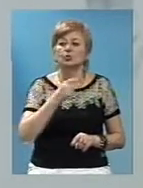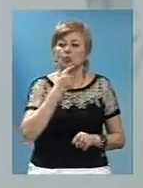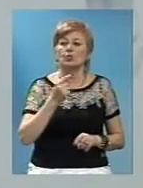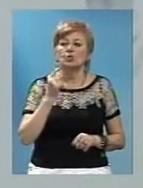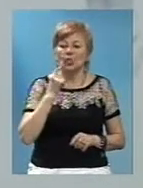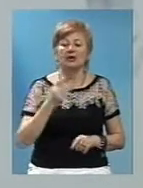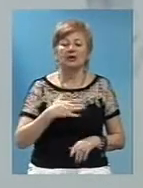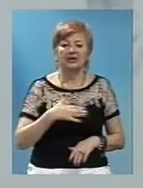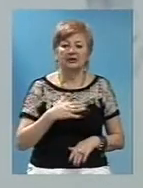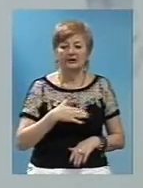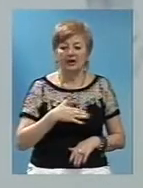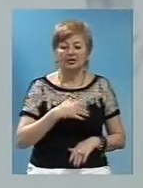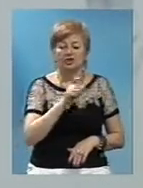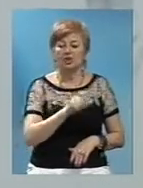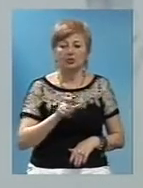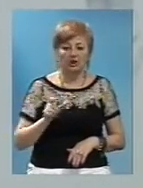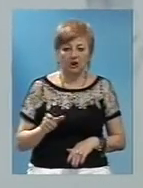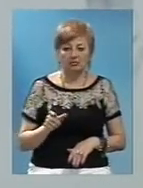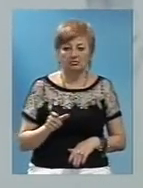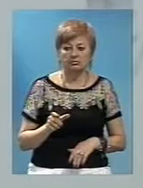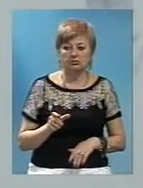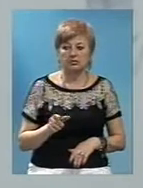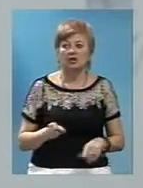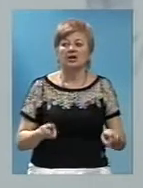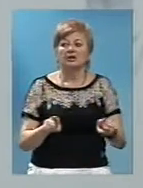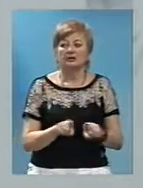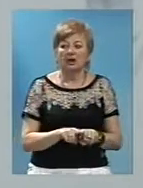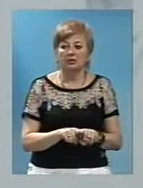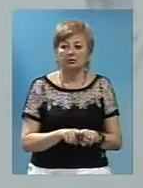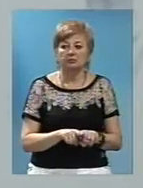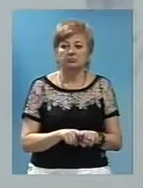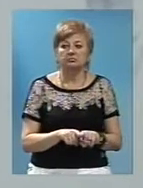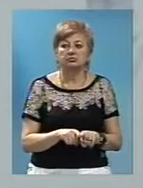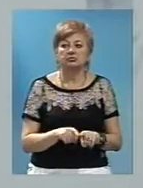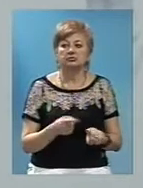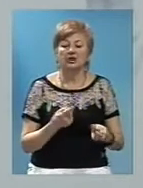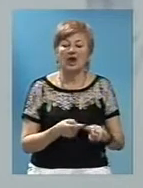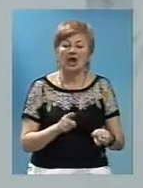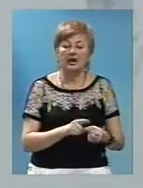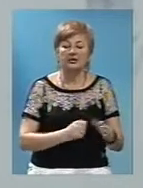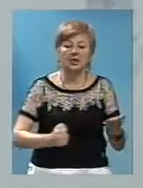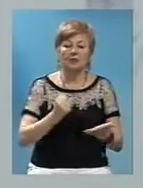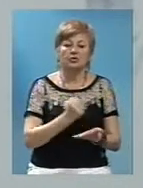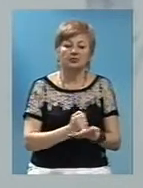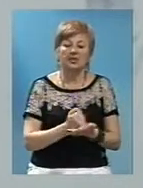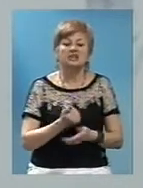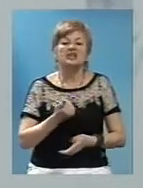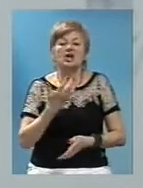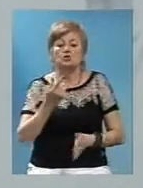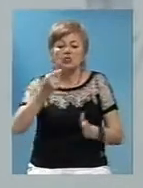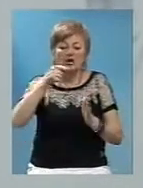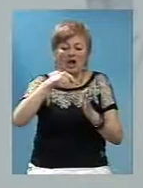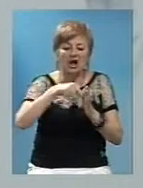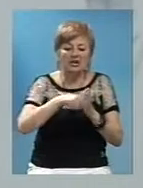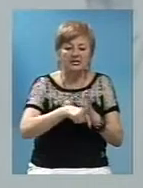багатьох-багатьох наших співгромадян. Так ось, це підтверджує, наскільки глибоко сидить